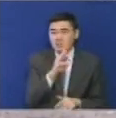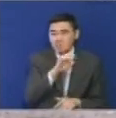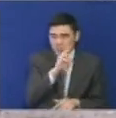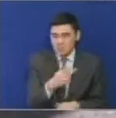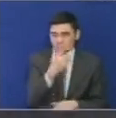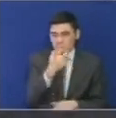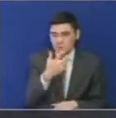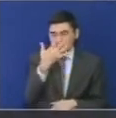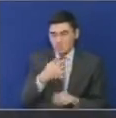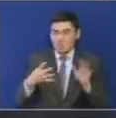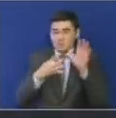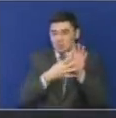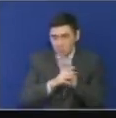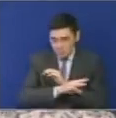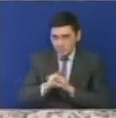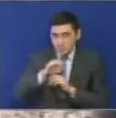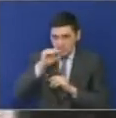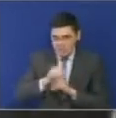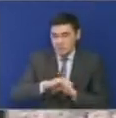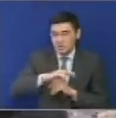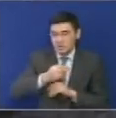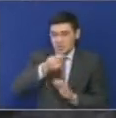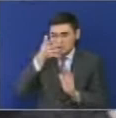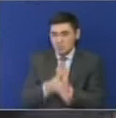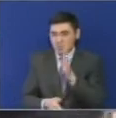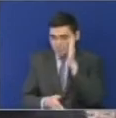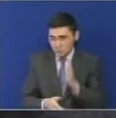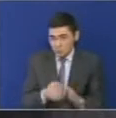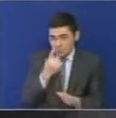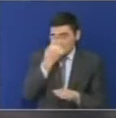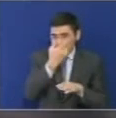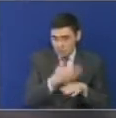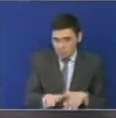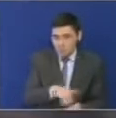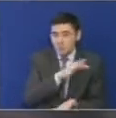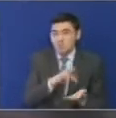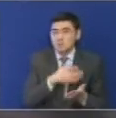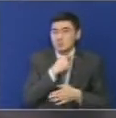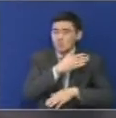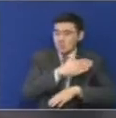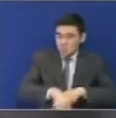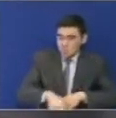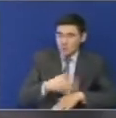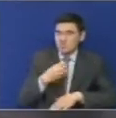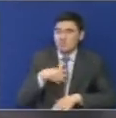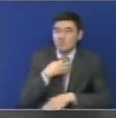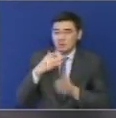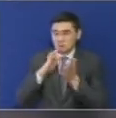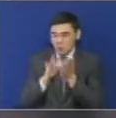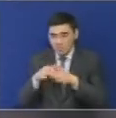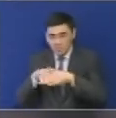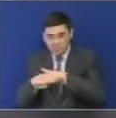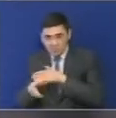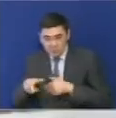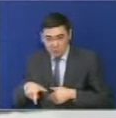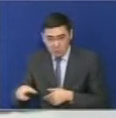миллиард 359 мың теңге бөлу жоспарланып отыр. Қаржының бір бөлігі қала көшелерінің жолдарын жөндеуге және жергілікті маңызы бар жолдарды